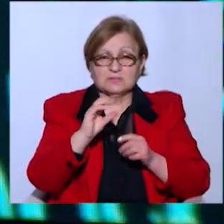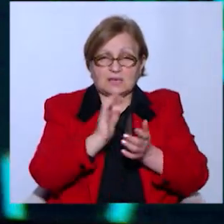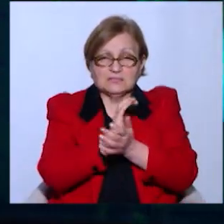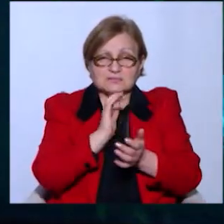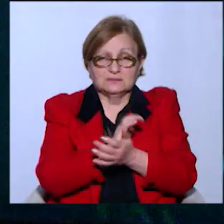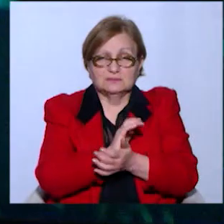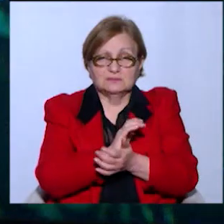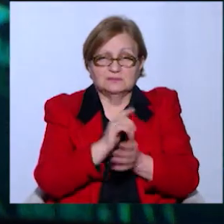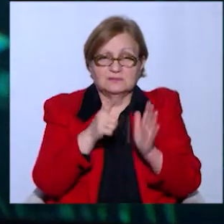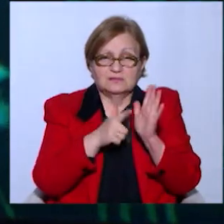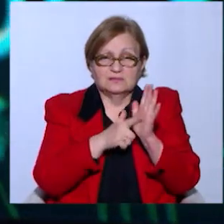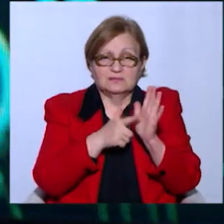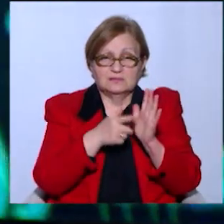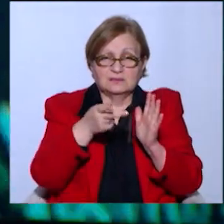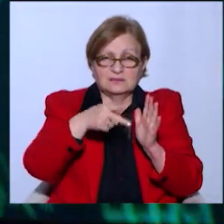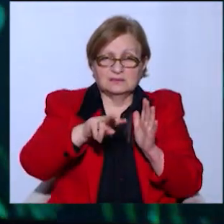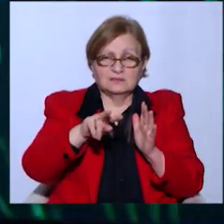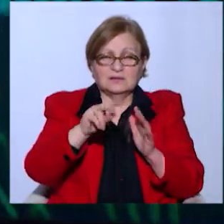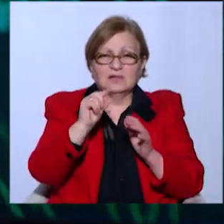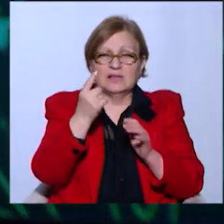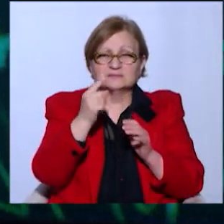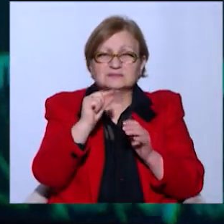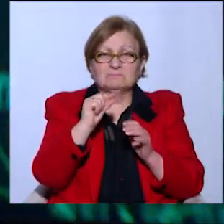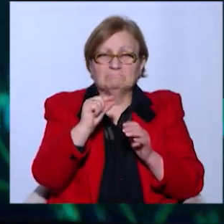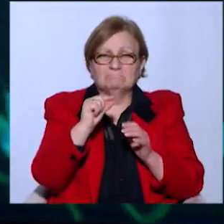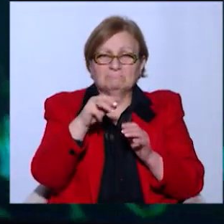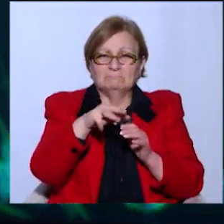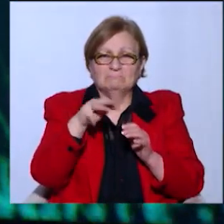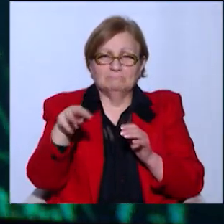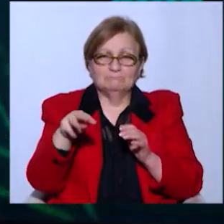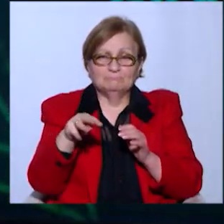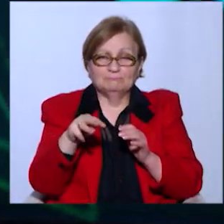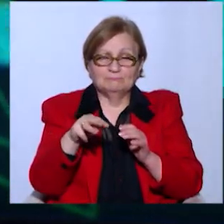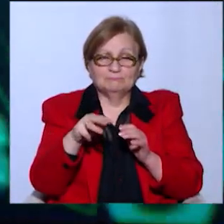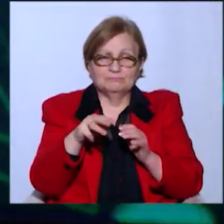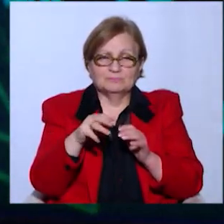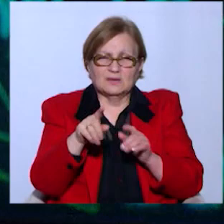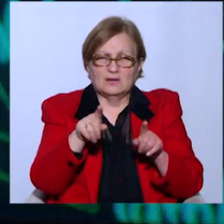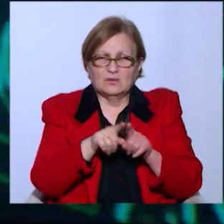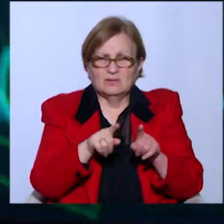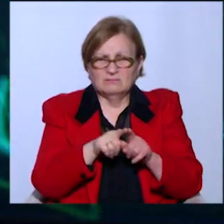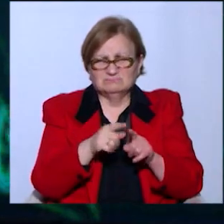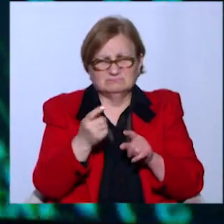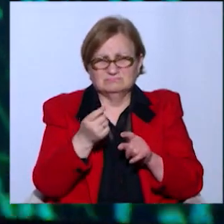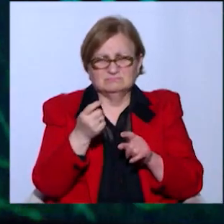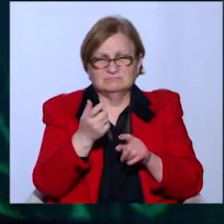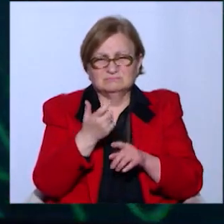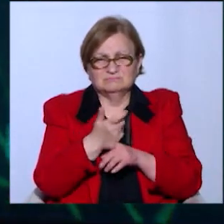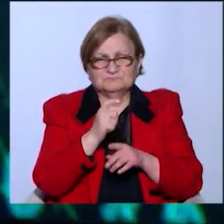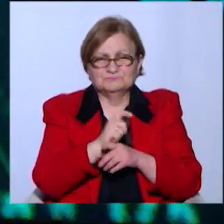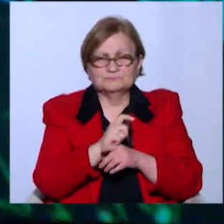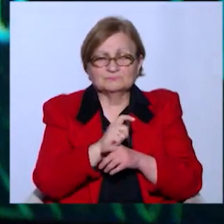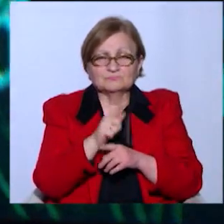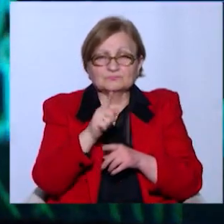გაზეთის 7 ფენა 1 მმ-ად რომ ჩავთვალოთ, ეს სისქე მზემდე მანძილს უტოლდება, როდესაც